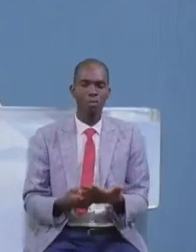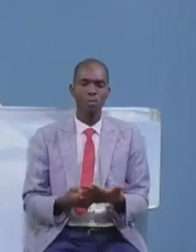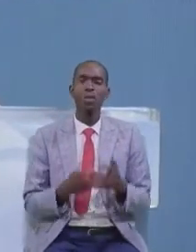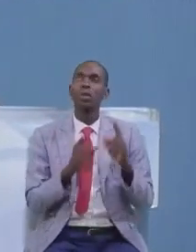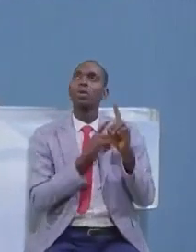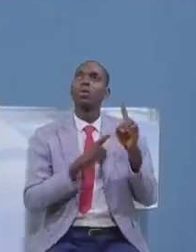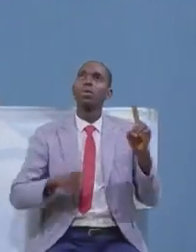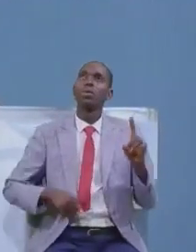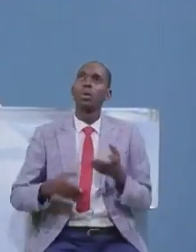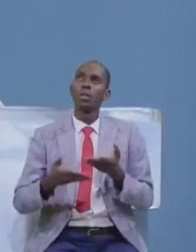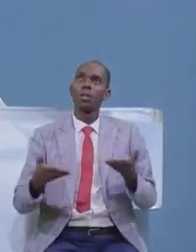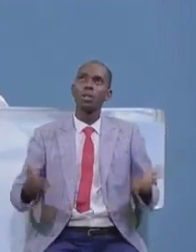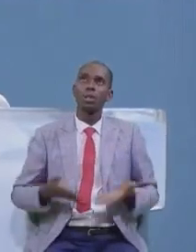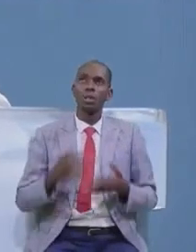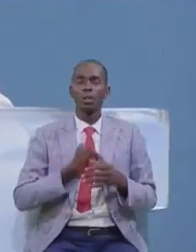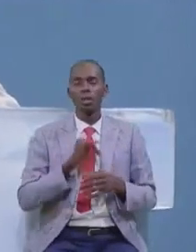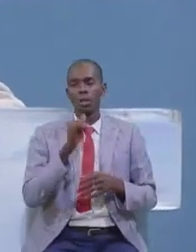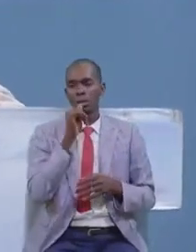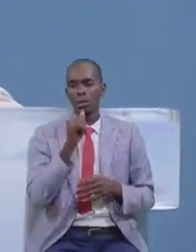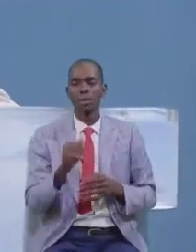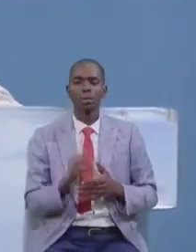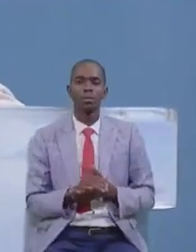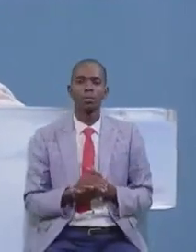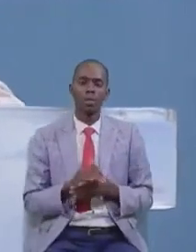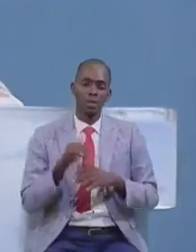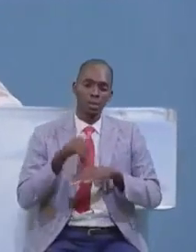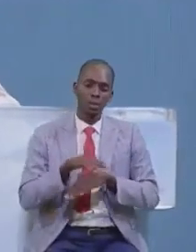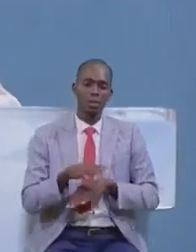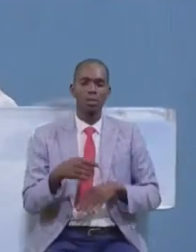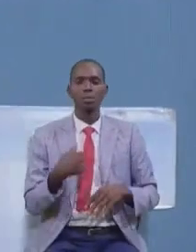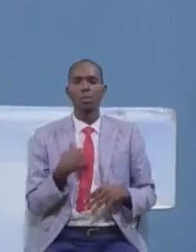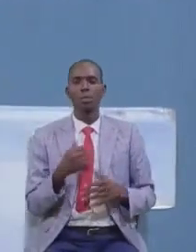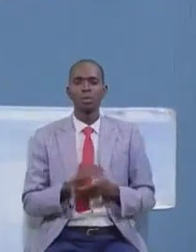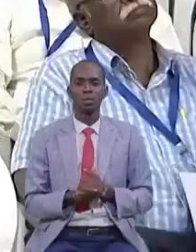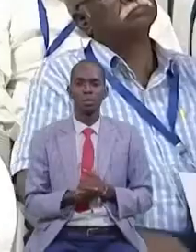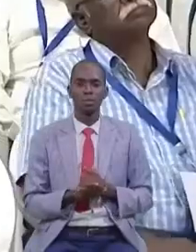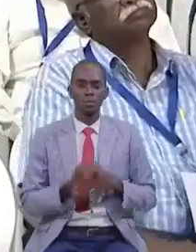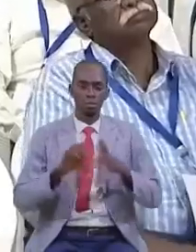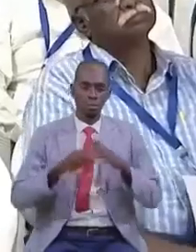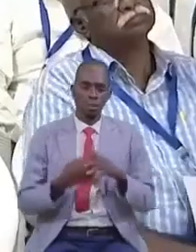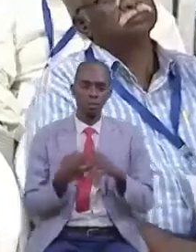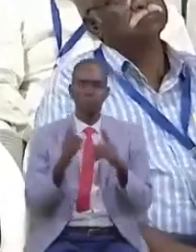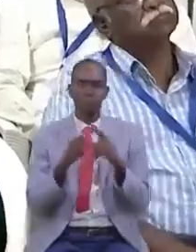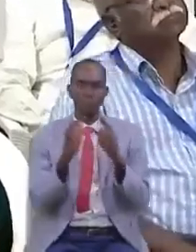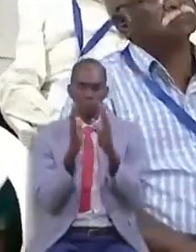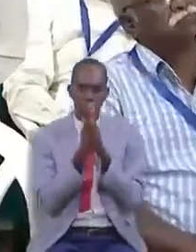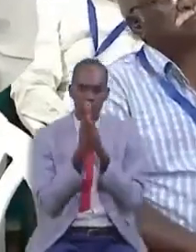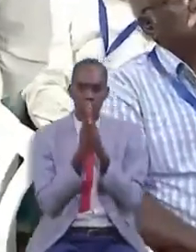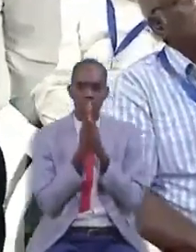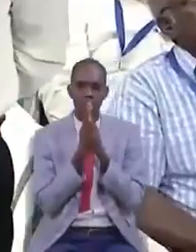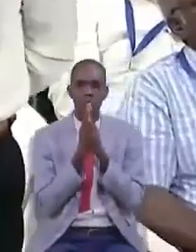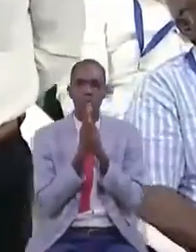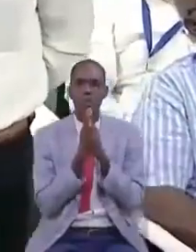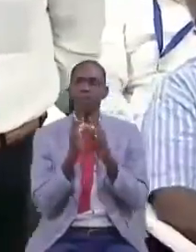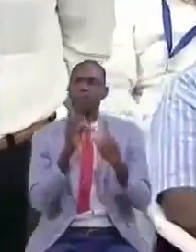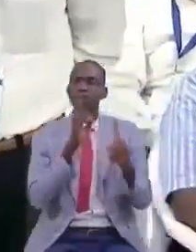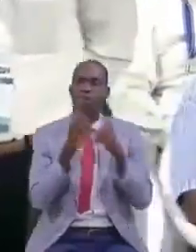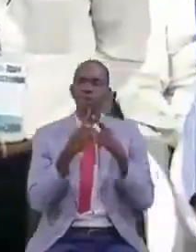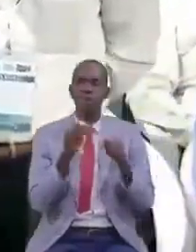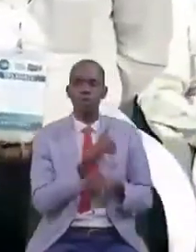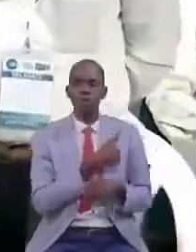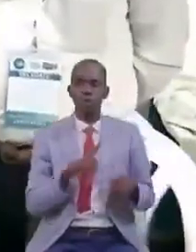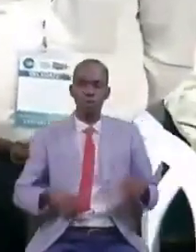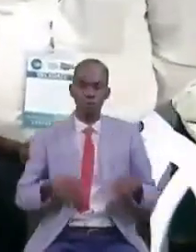am I. ప్రభువా, నేను ఇక్కడ ఉన్నాను. Send me. నన్ను పంపించండి. Open your mouth. నోరు తెరవండి. Talk to the Lord in